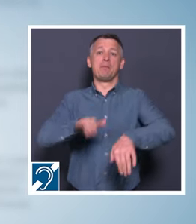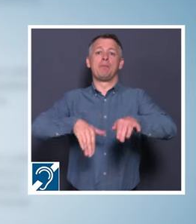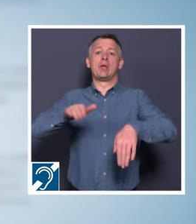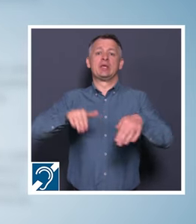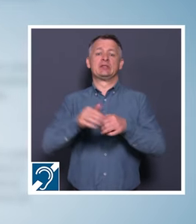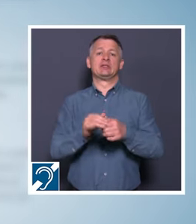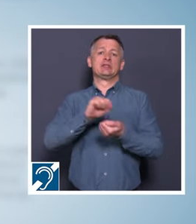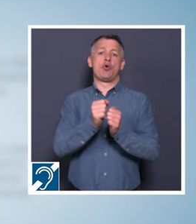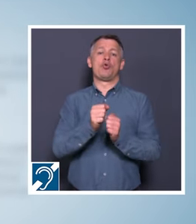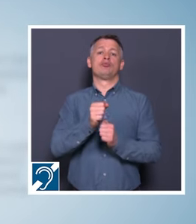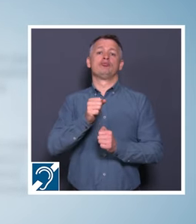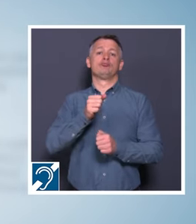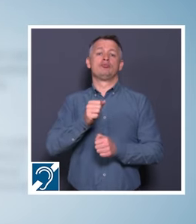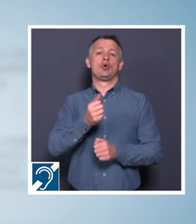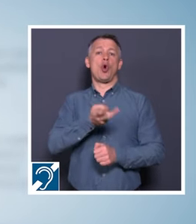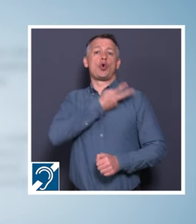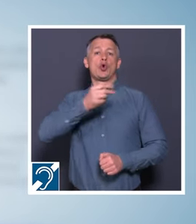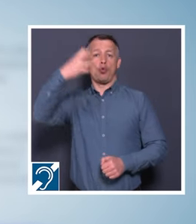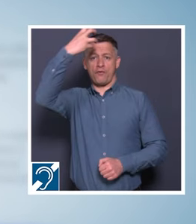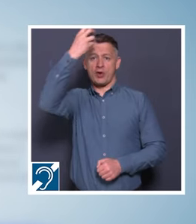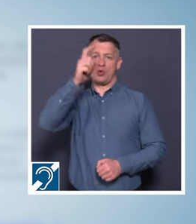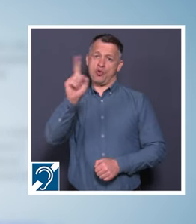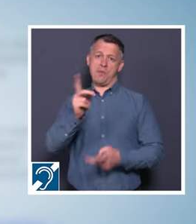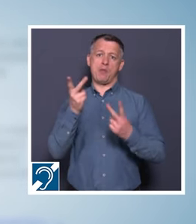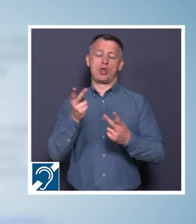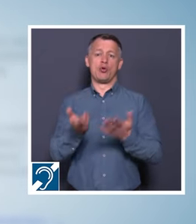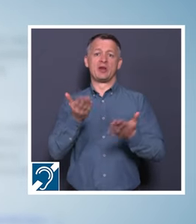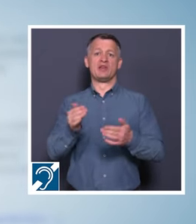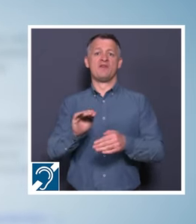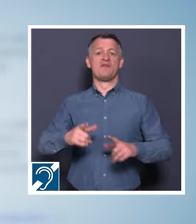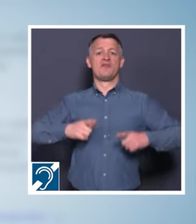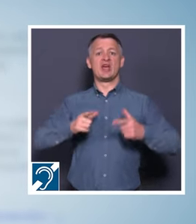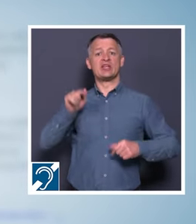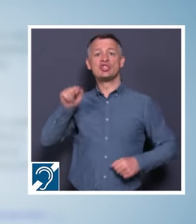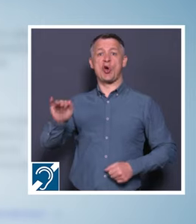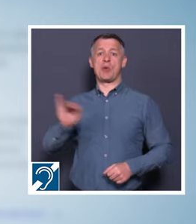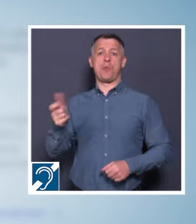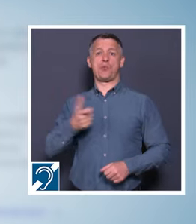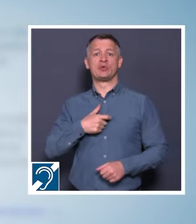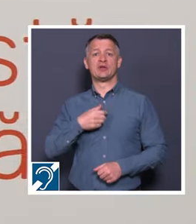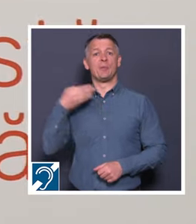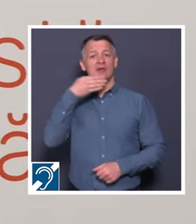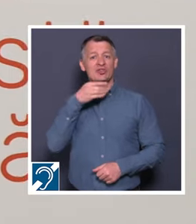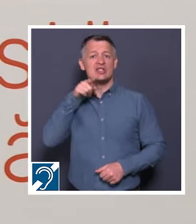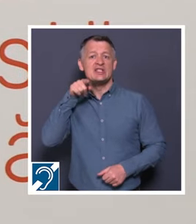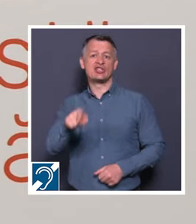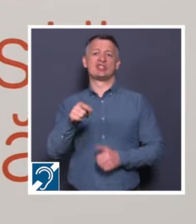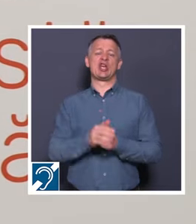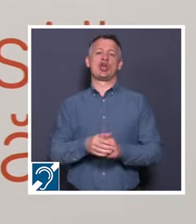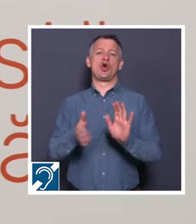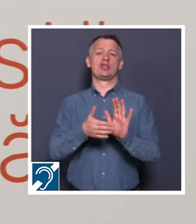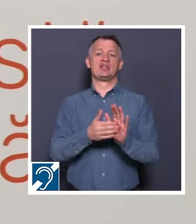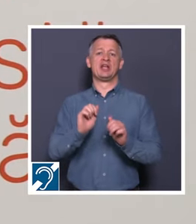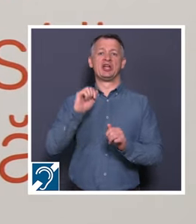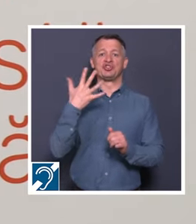știu, al guvernului, nu e mai importantă decât viața acestor copii care pot să beneficieze de aceste condiții. La 5